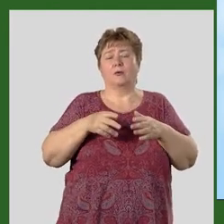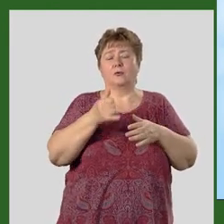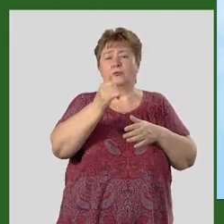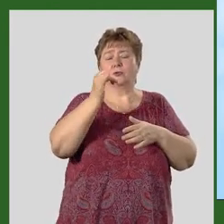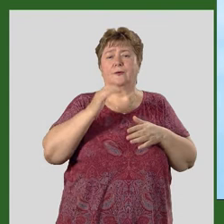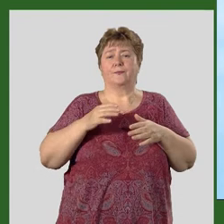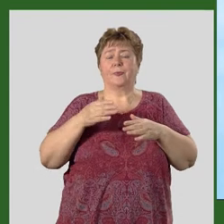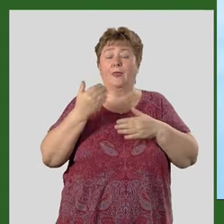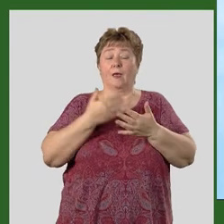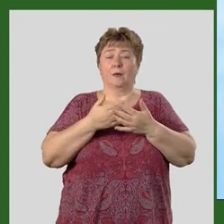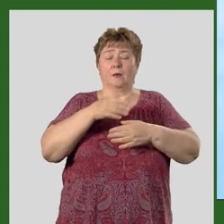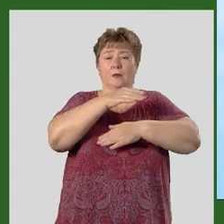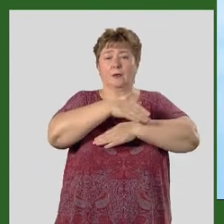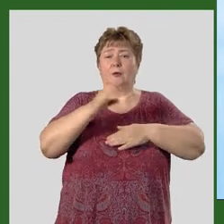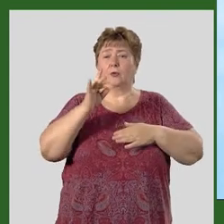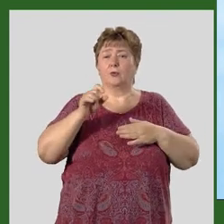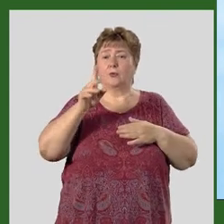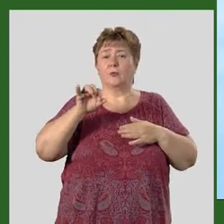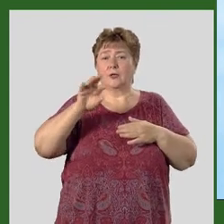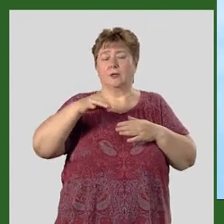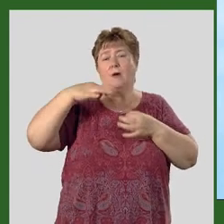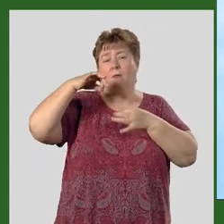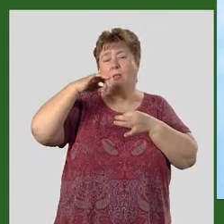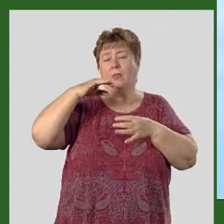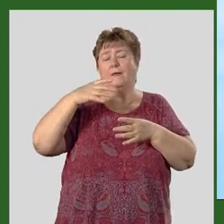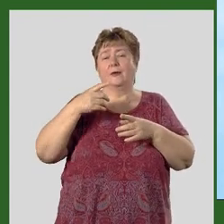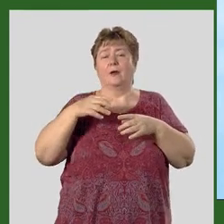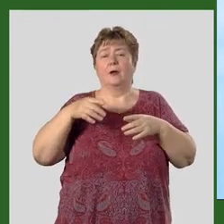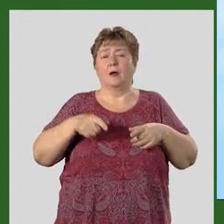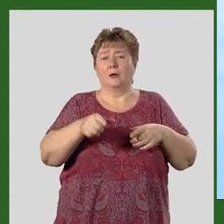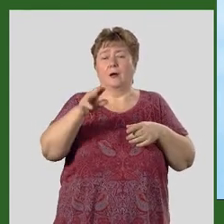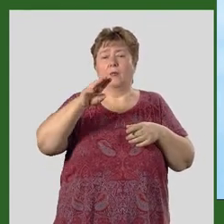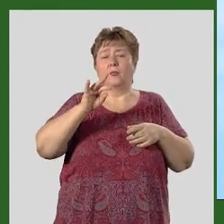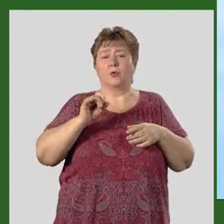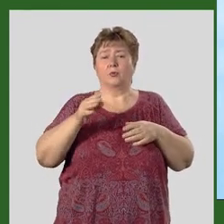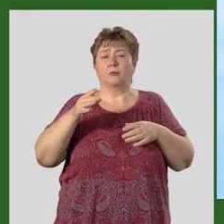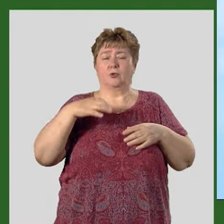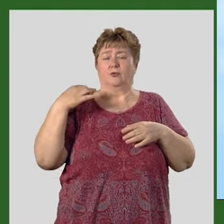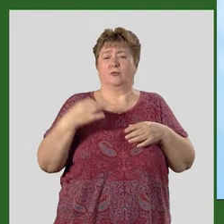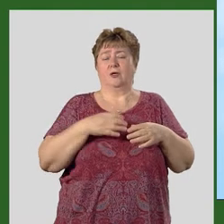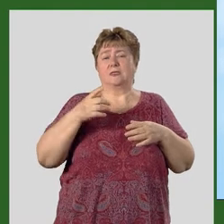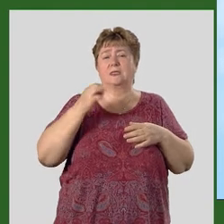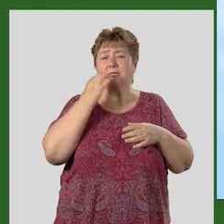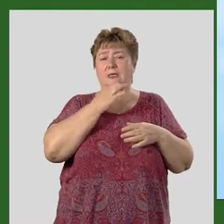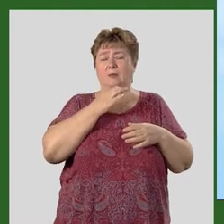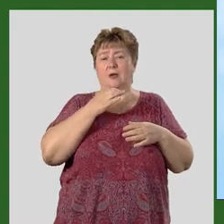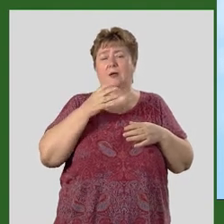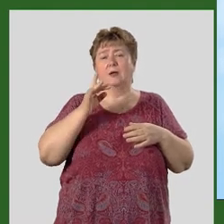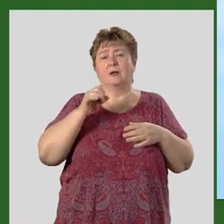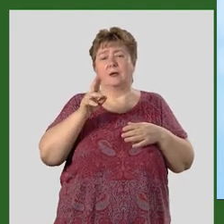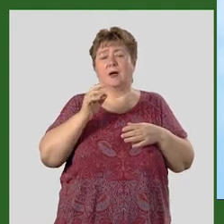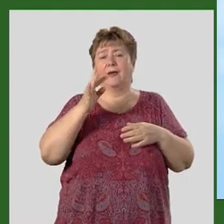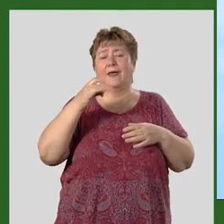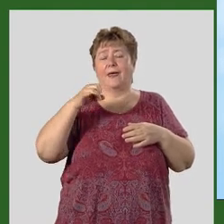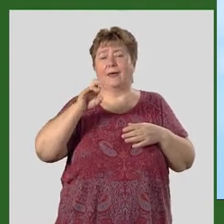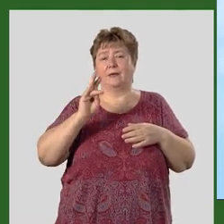Например, граница между Румынией и Молдавией – река Прут, между Францией и Германией – река